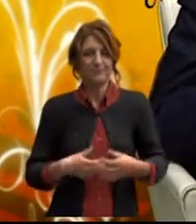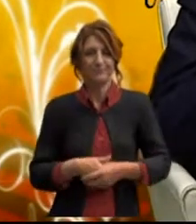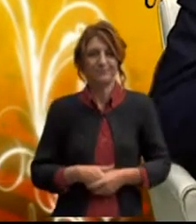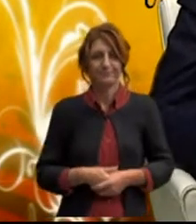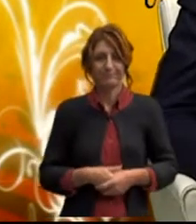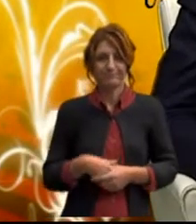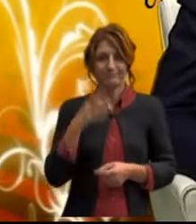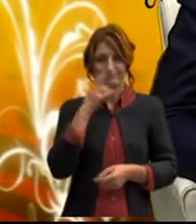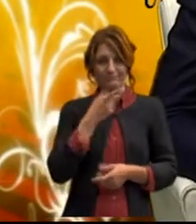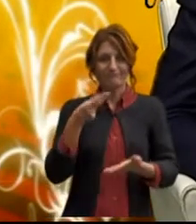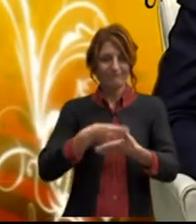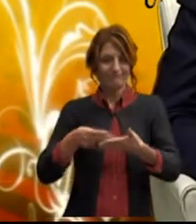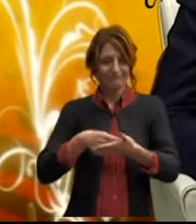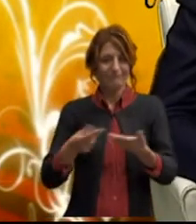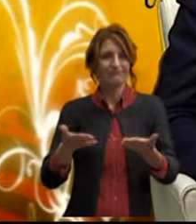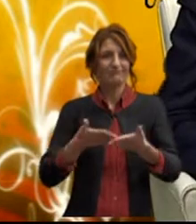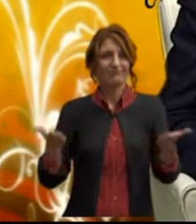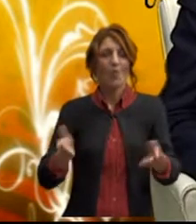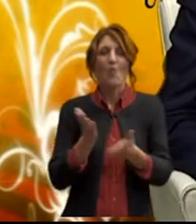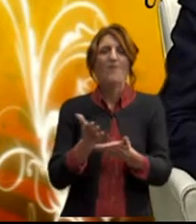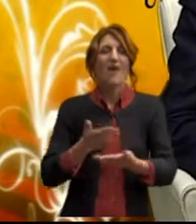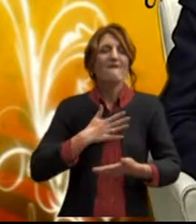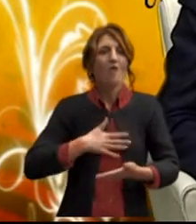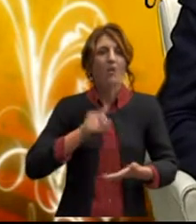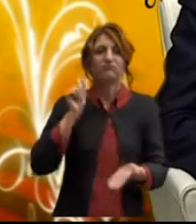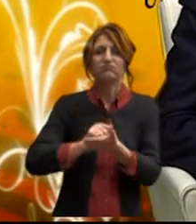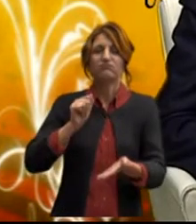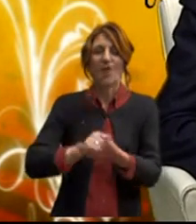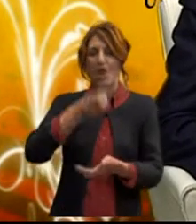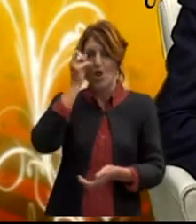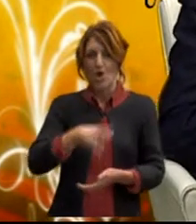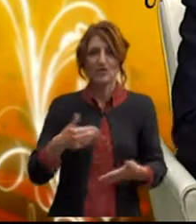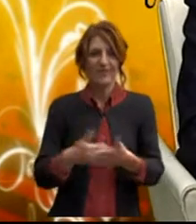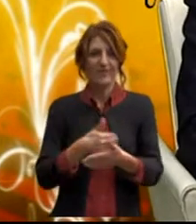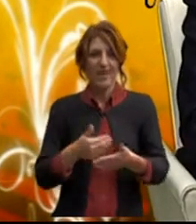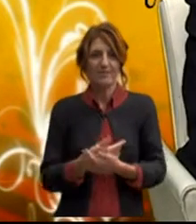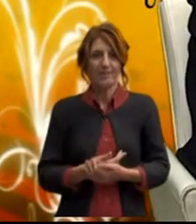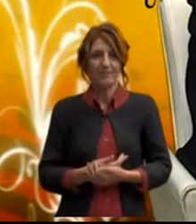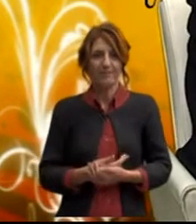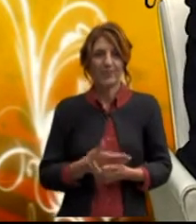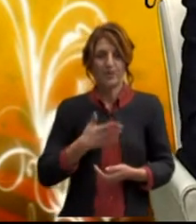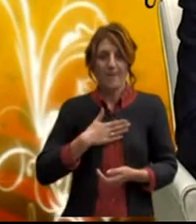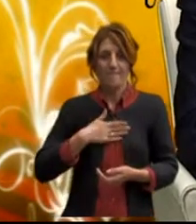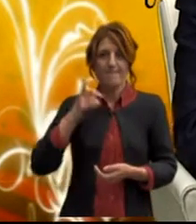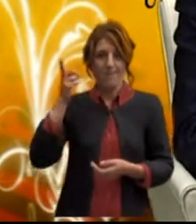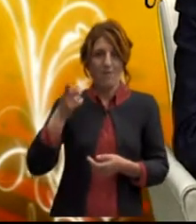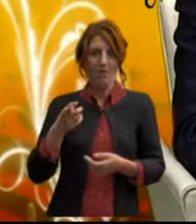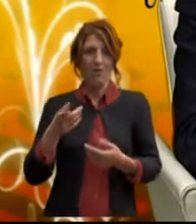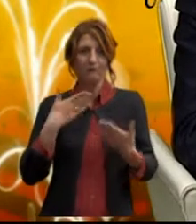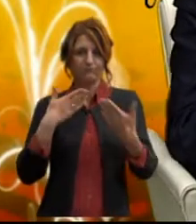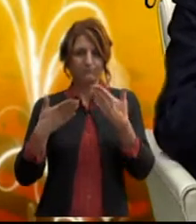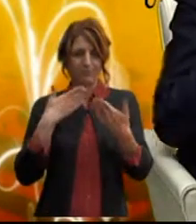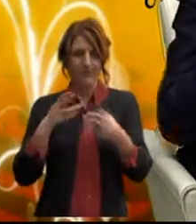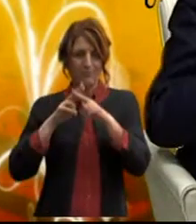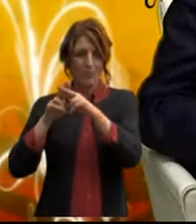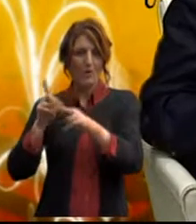uglavnom plasiraju negativne vijesti. Evo, recimo, mi smo danas imali na našoj klinici skup o profesionalizmu u medicini i psihijatriji.